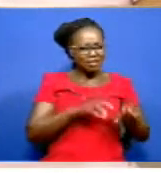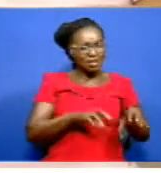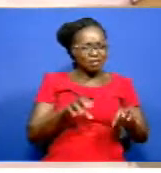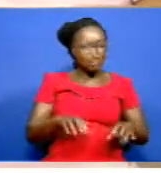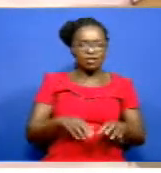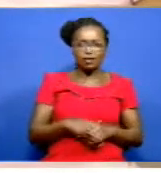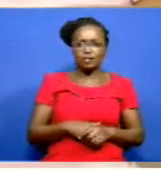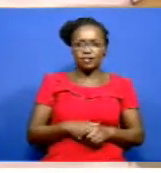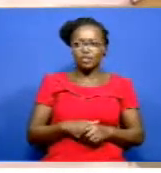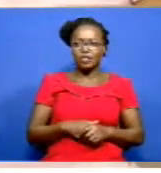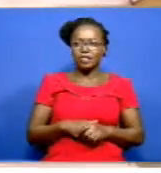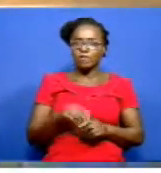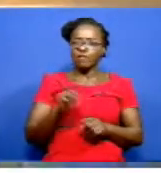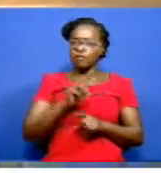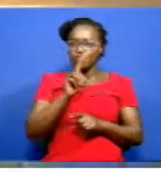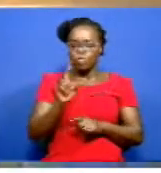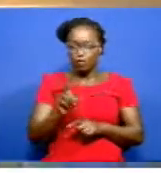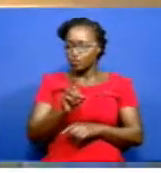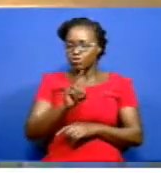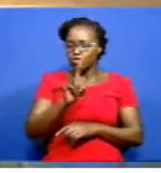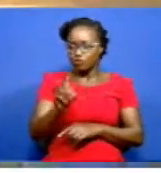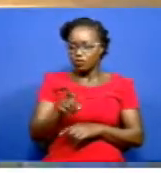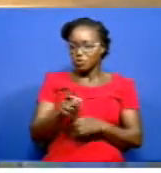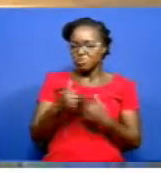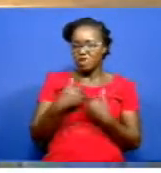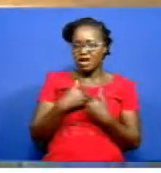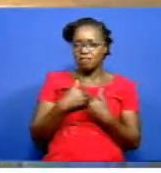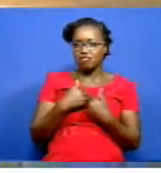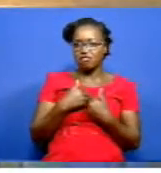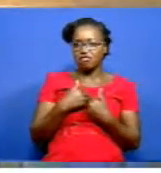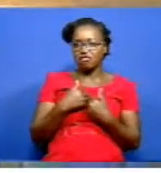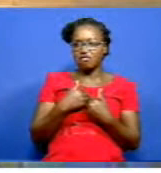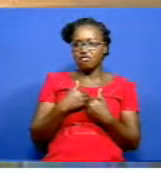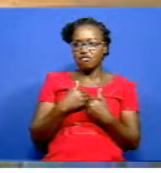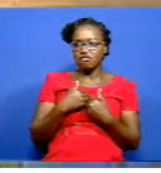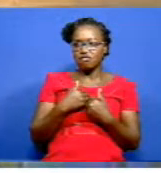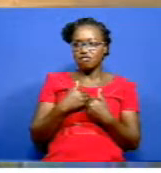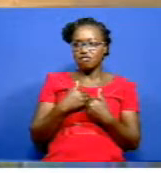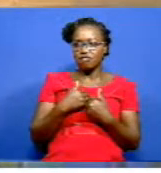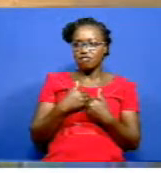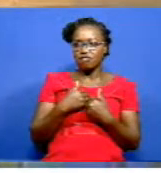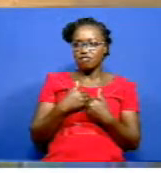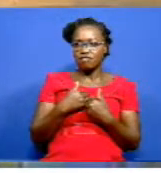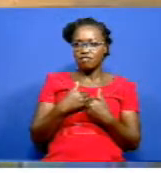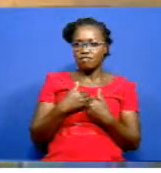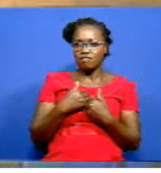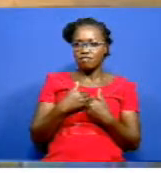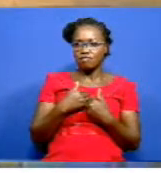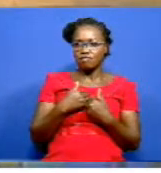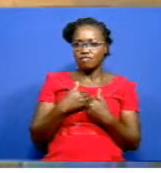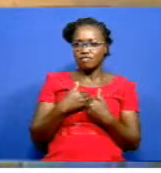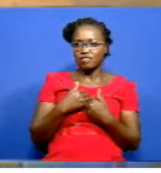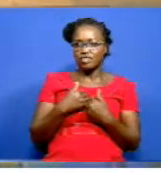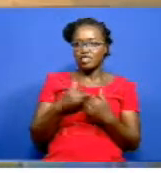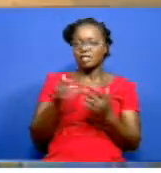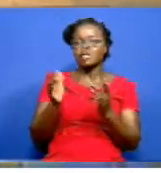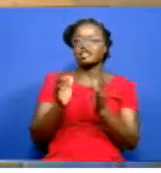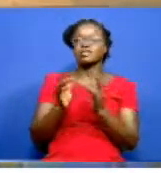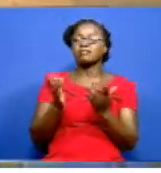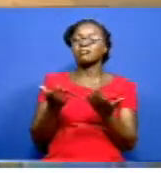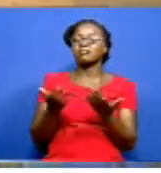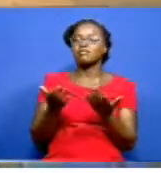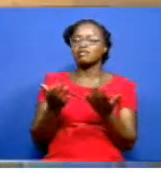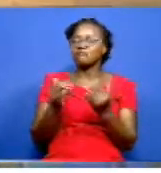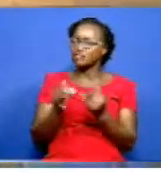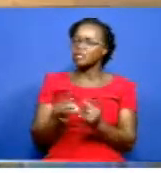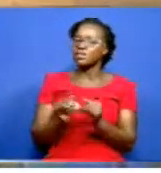So tuko na maswali kuna venye tunafanyanga, tunaweza semaje, test kitu